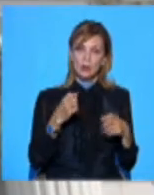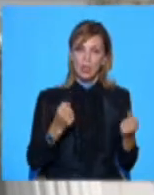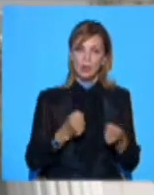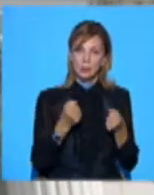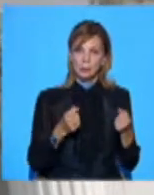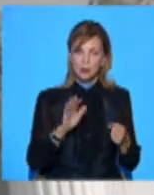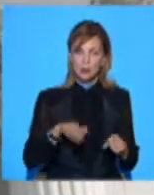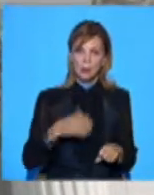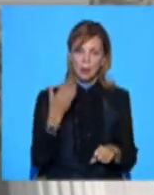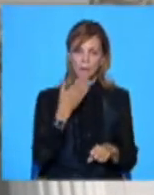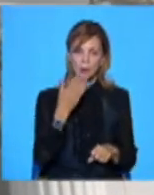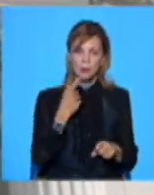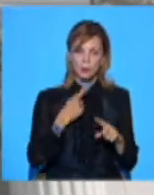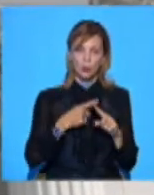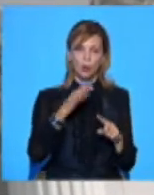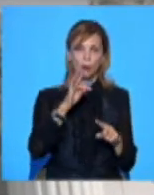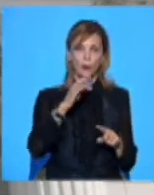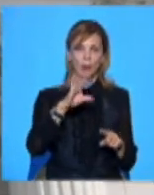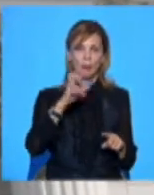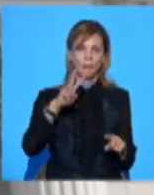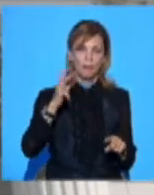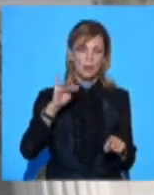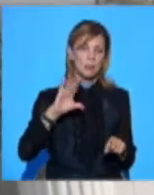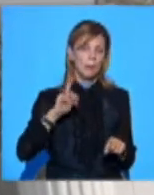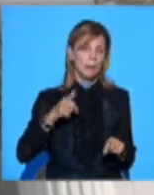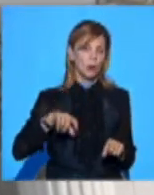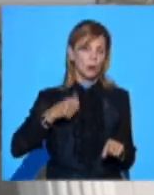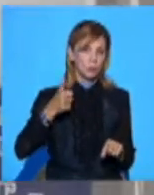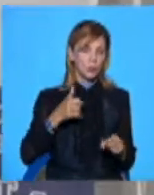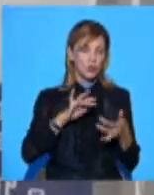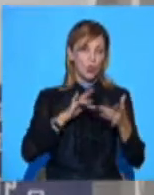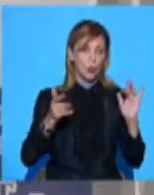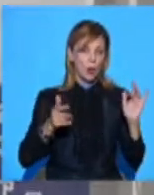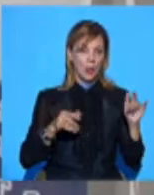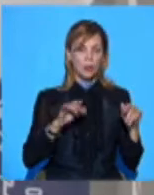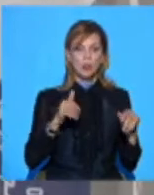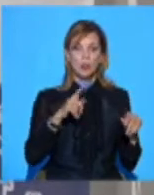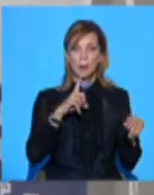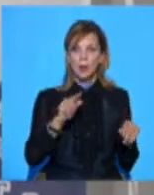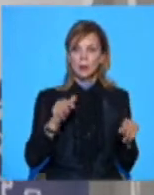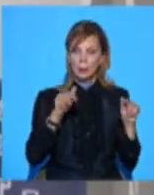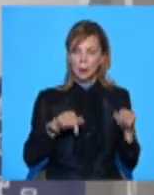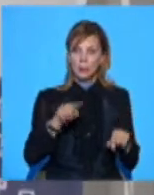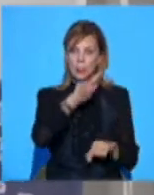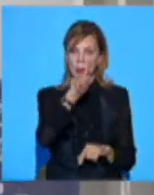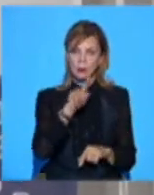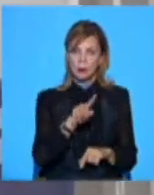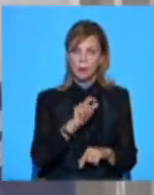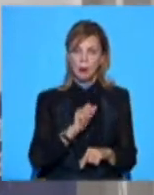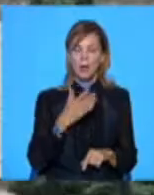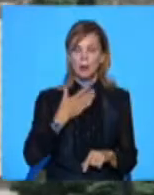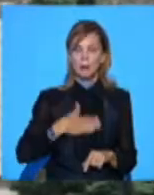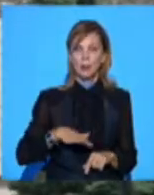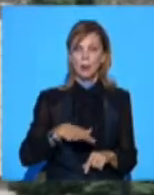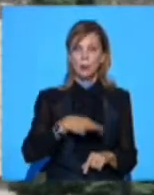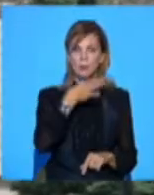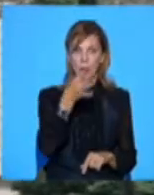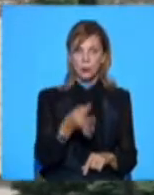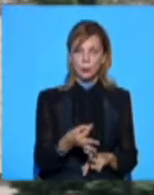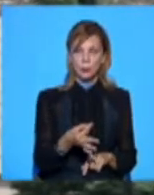de la învățământul cu frecvență pot fi organizate și online. Și plecând de la această întrebare a dumneavoastră, vreau să vă